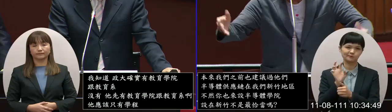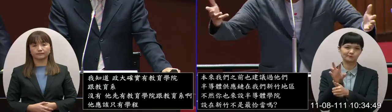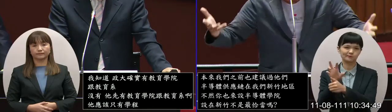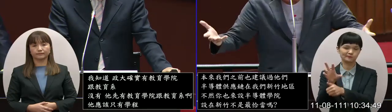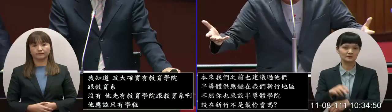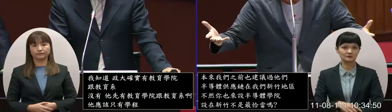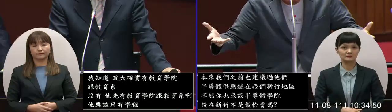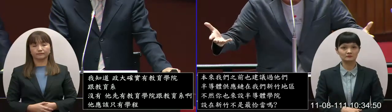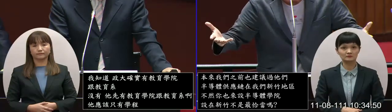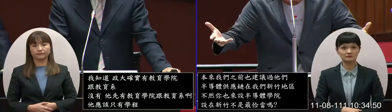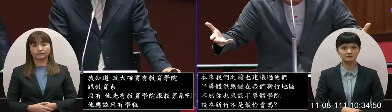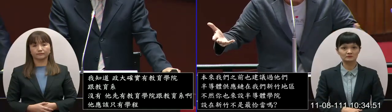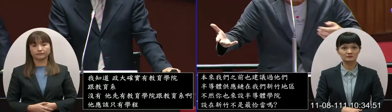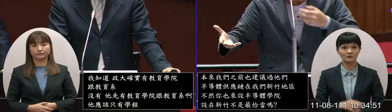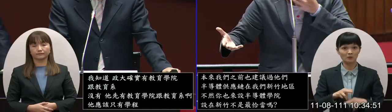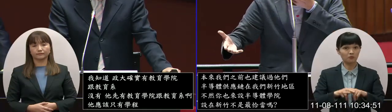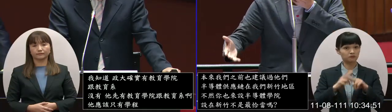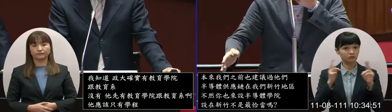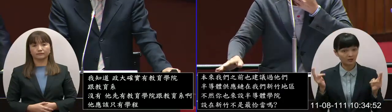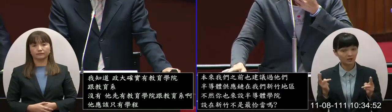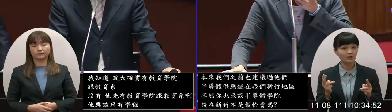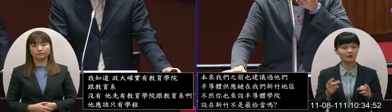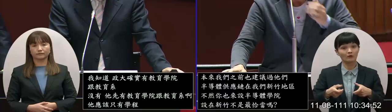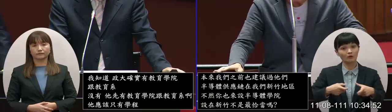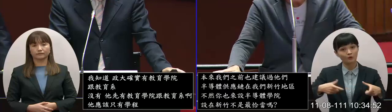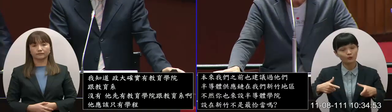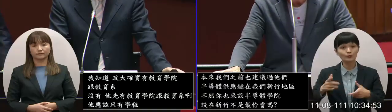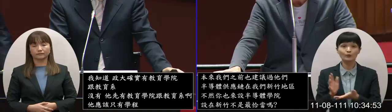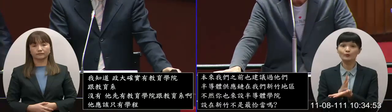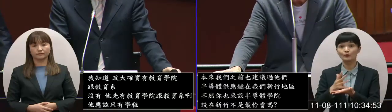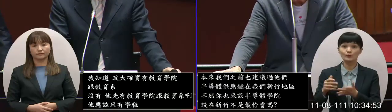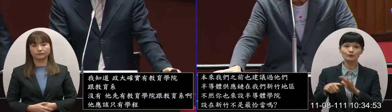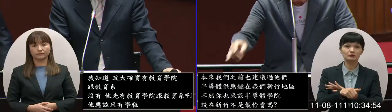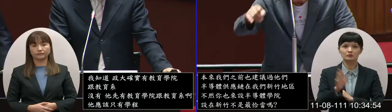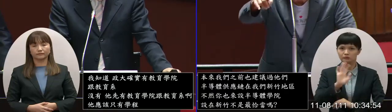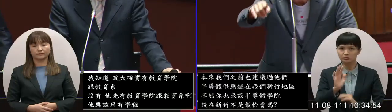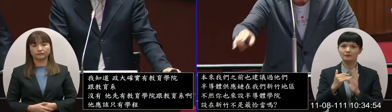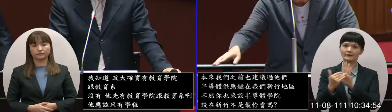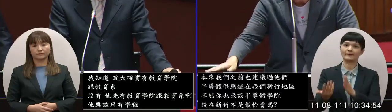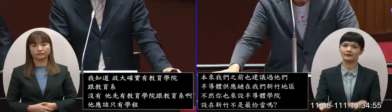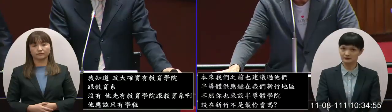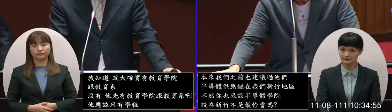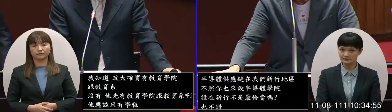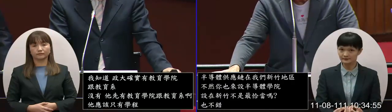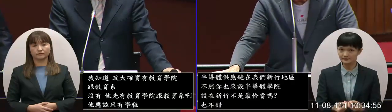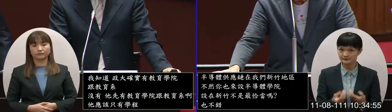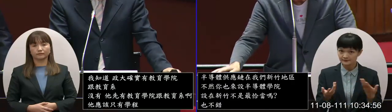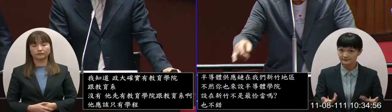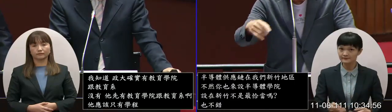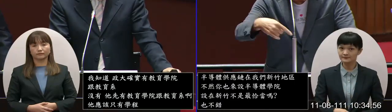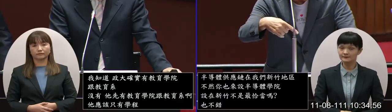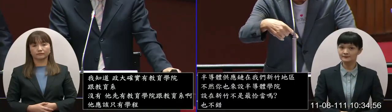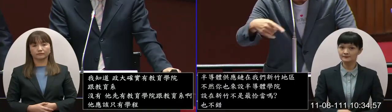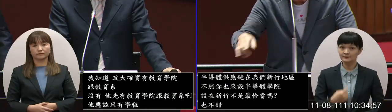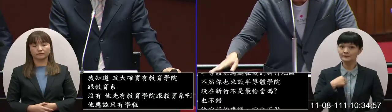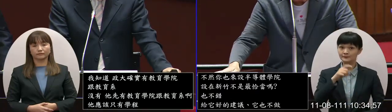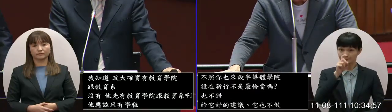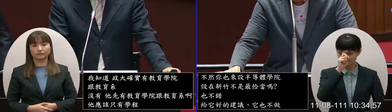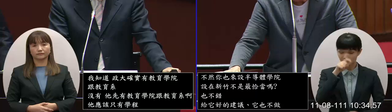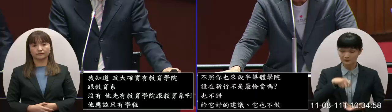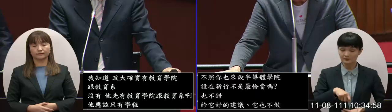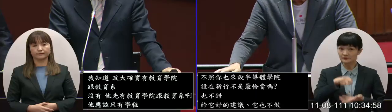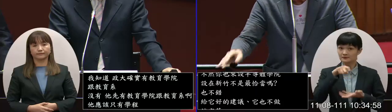也不开放给人家当公园使用，要解决啦。我希望提这个